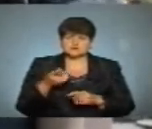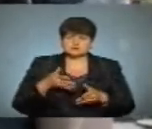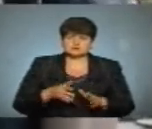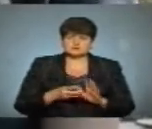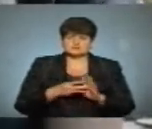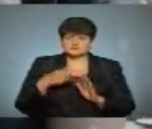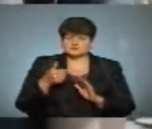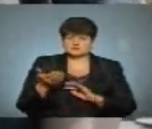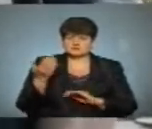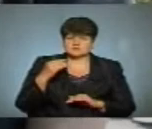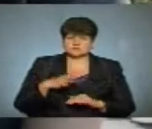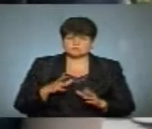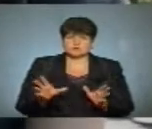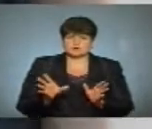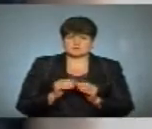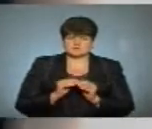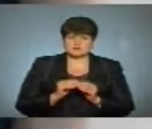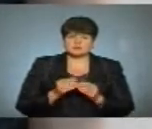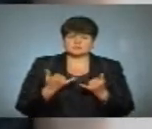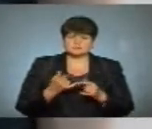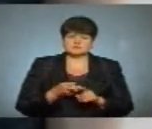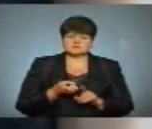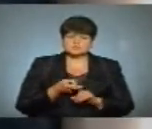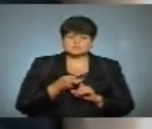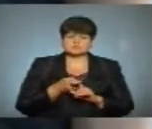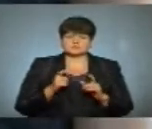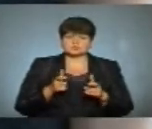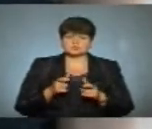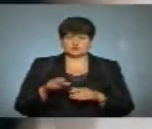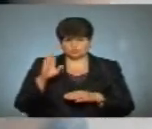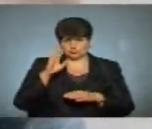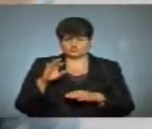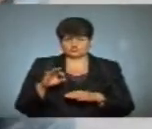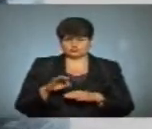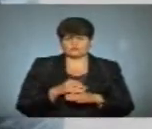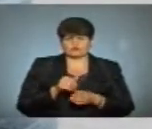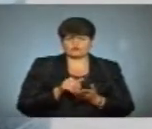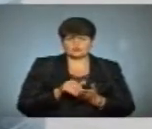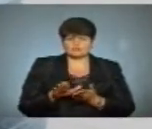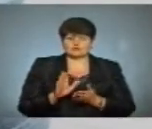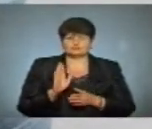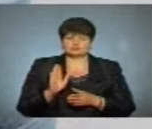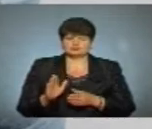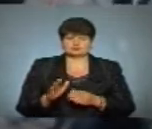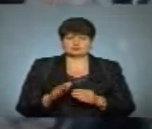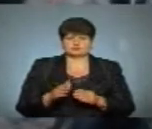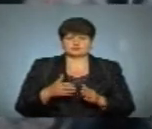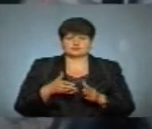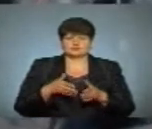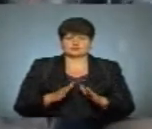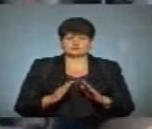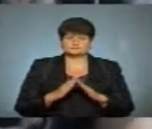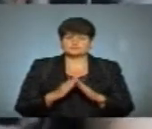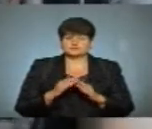тому у них були партнерськими. Тепер через карантин чоловіку відмовили перебувати разом із дружиною у пологовому залі.